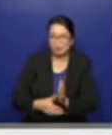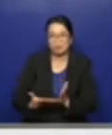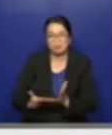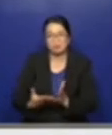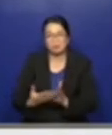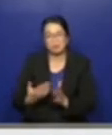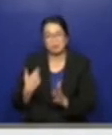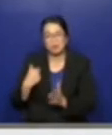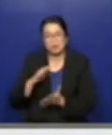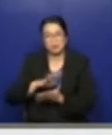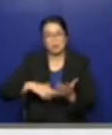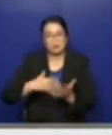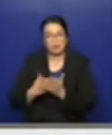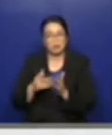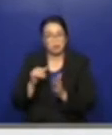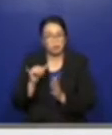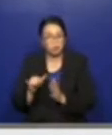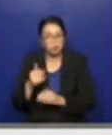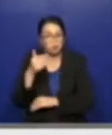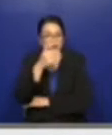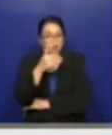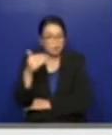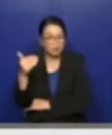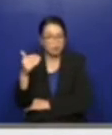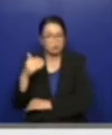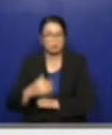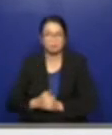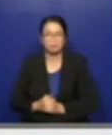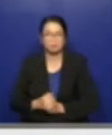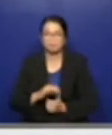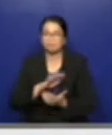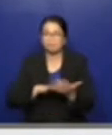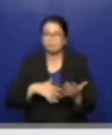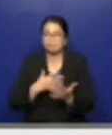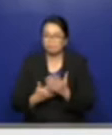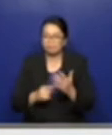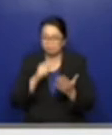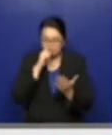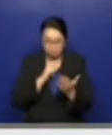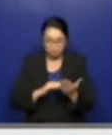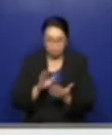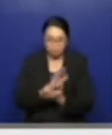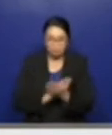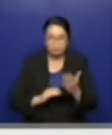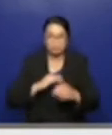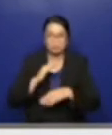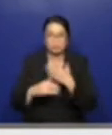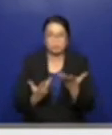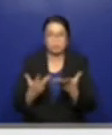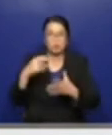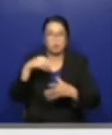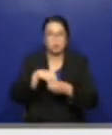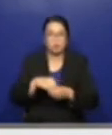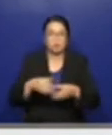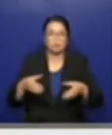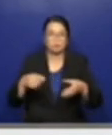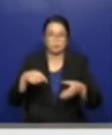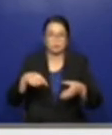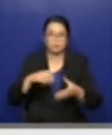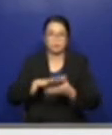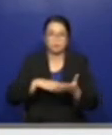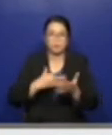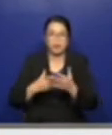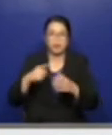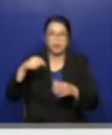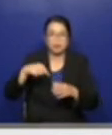อบของยุทธศาสตร์ชาติและแผนงานปฏิรูปประเทศอยู่ด้วยนะท่านครับก